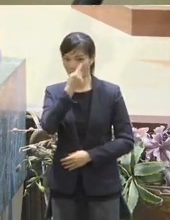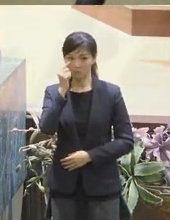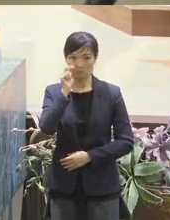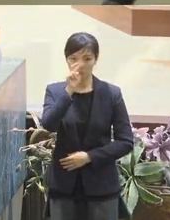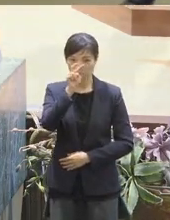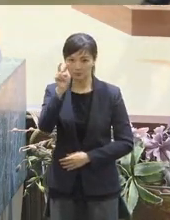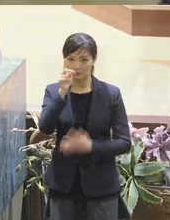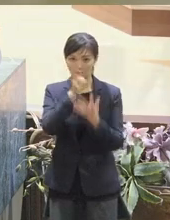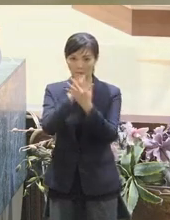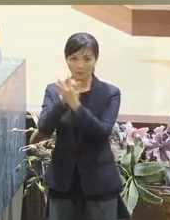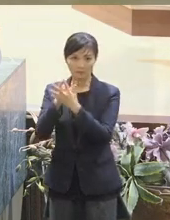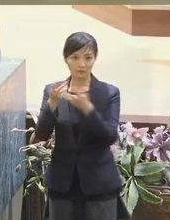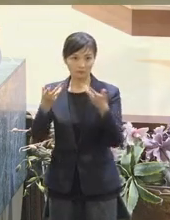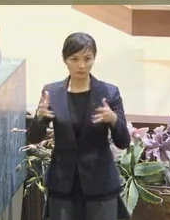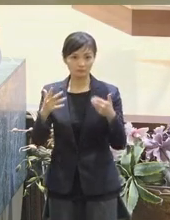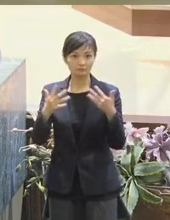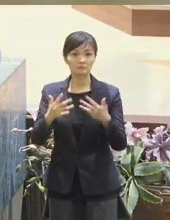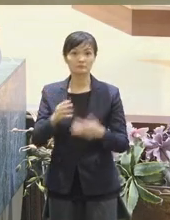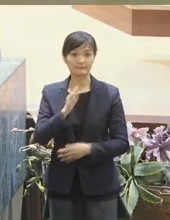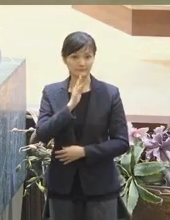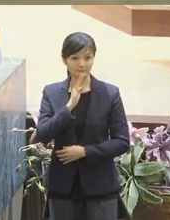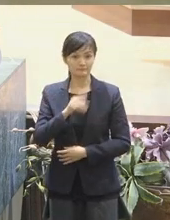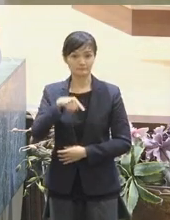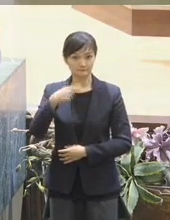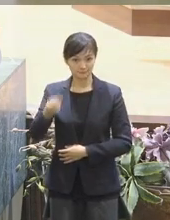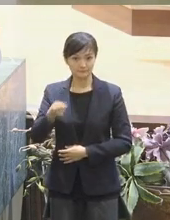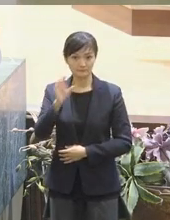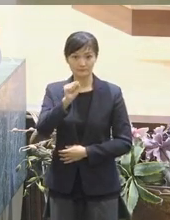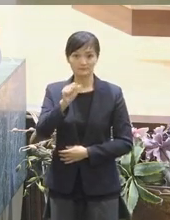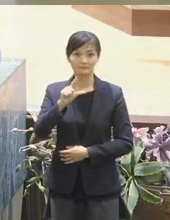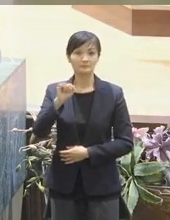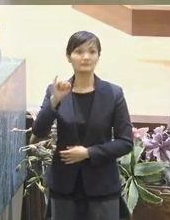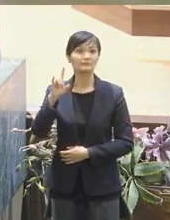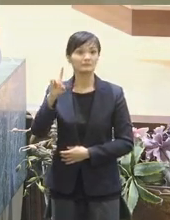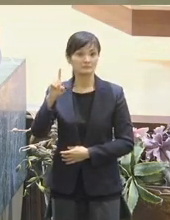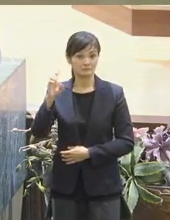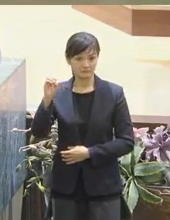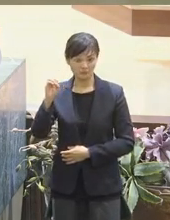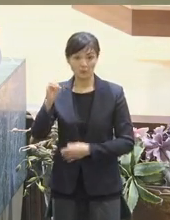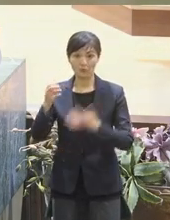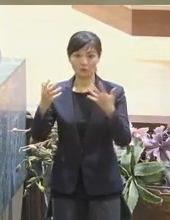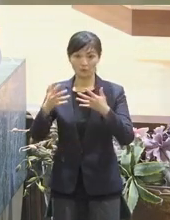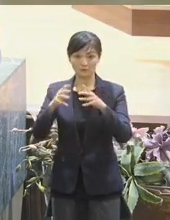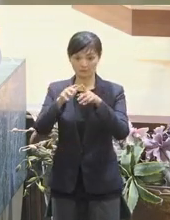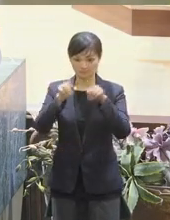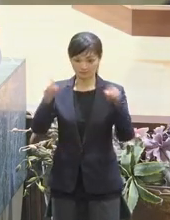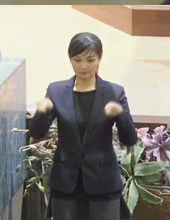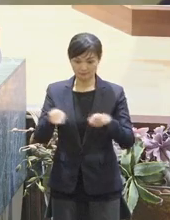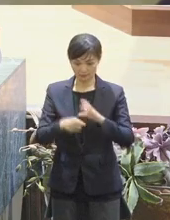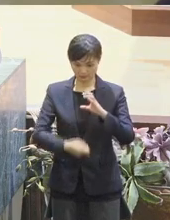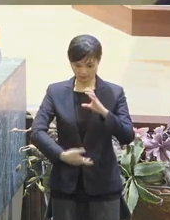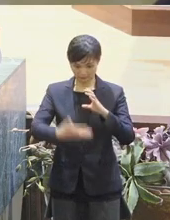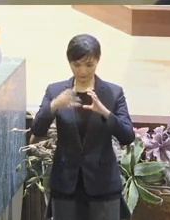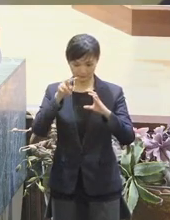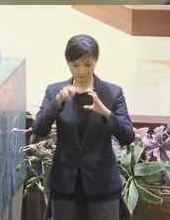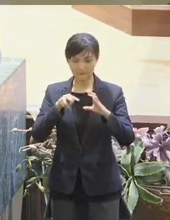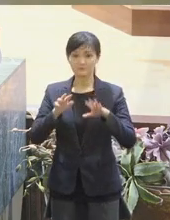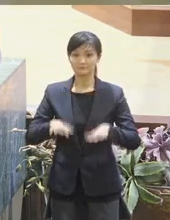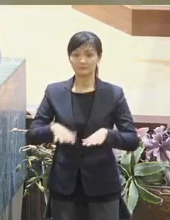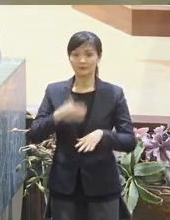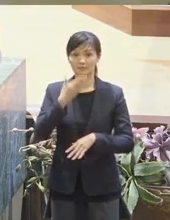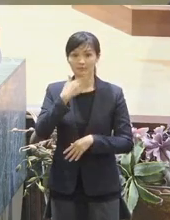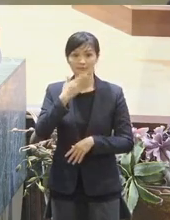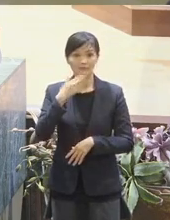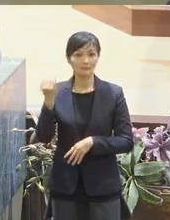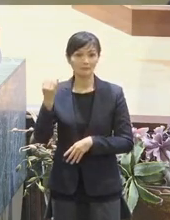问题。那接下来我们会用 Slido 上面的问题，那个大家就是唐凤来到现场，